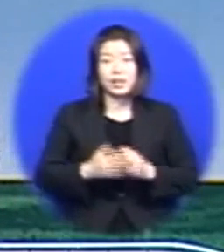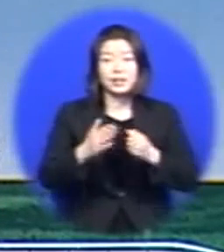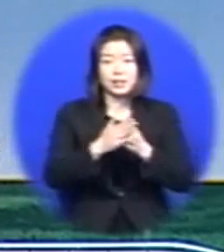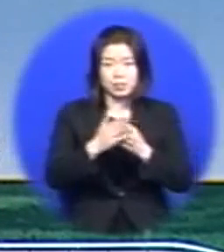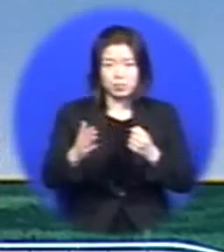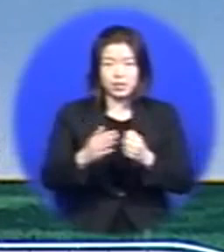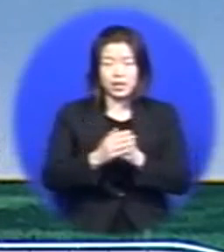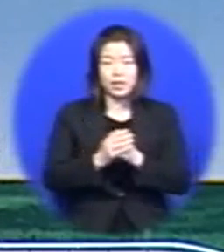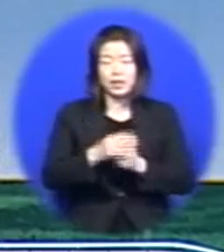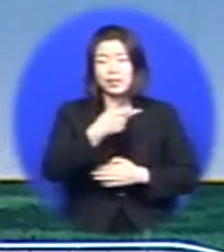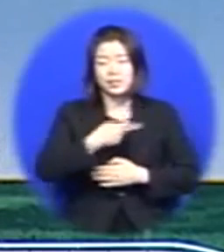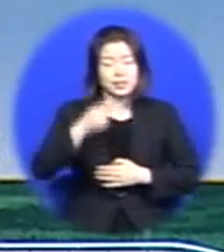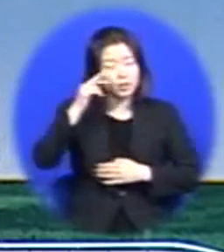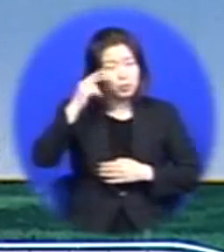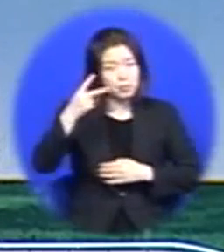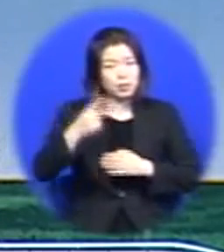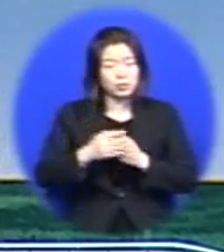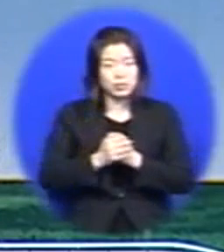그래서 사도 바울은